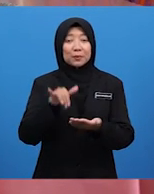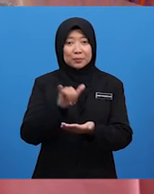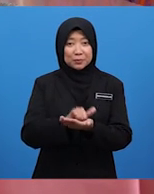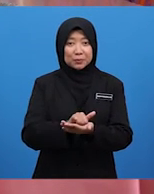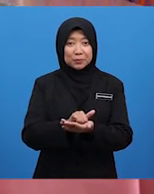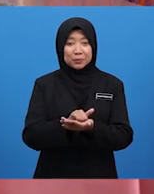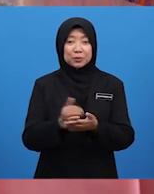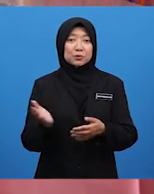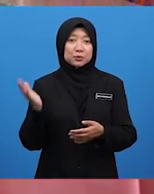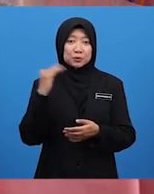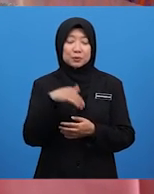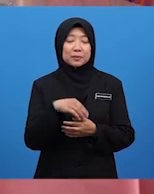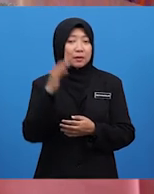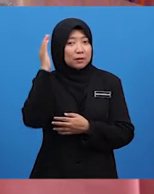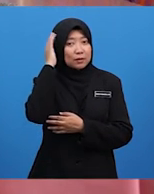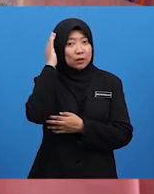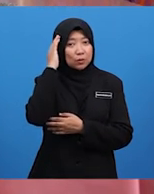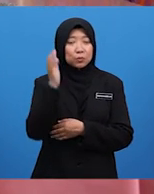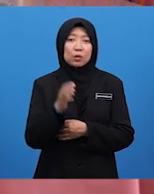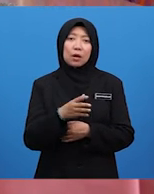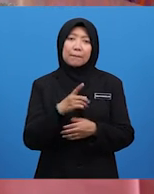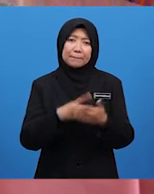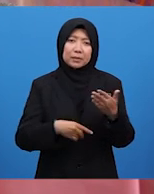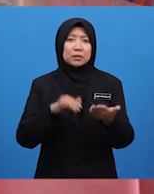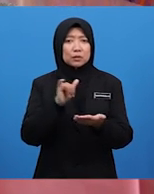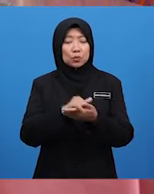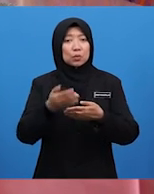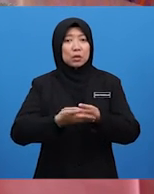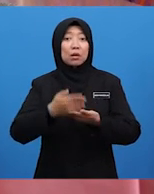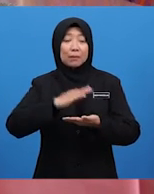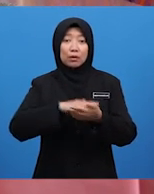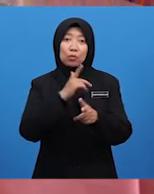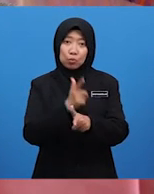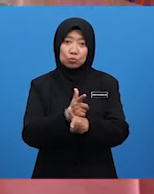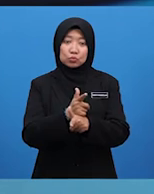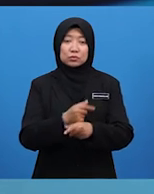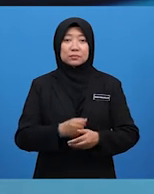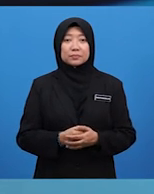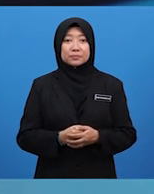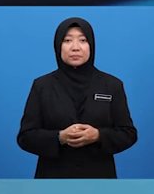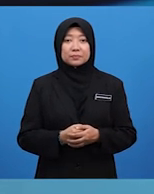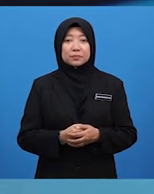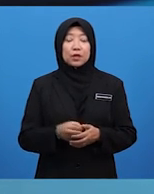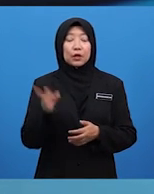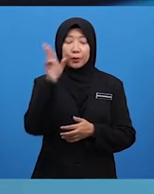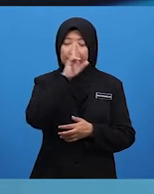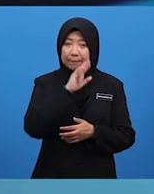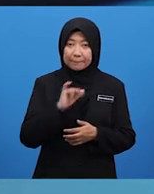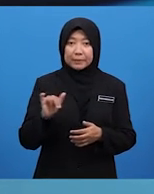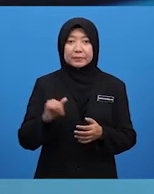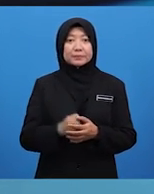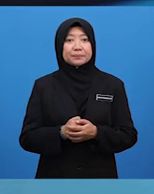sebelum itu, mari kita ketahui dahulu apa itu kelepek lurus. Rupa